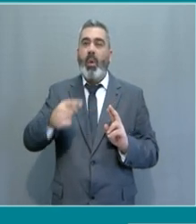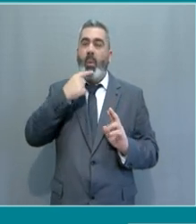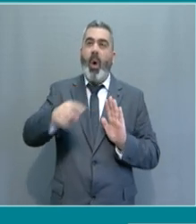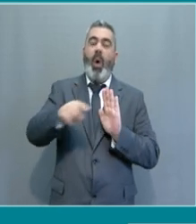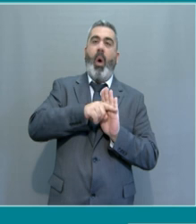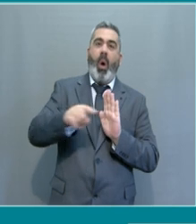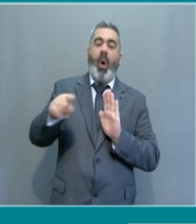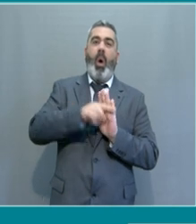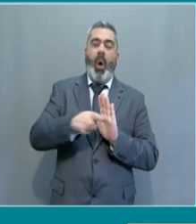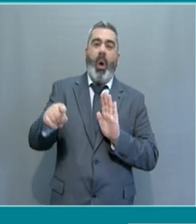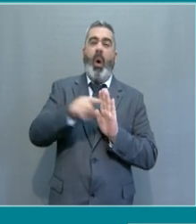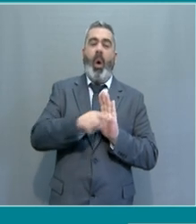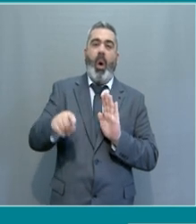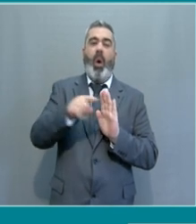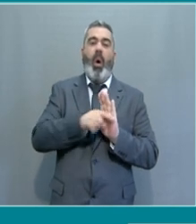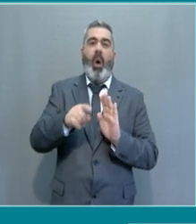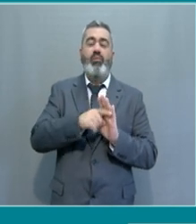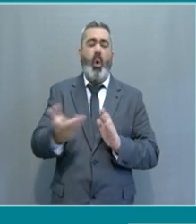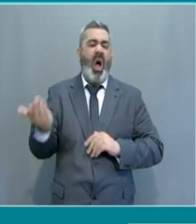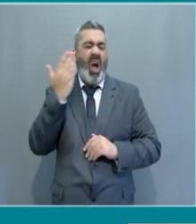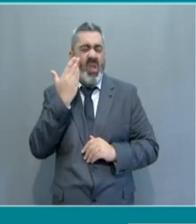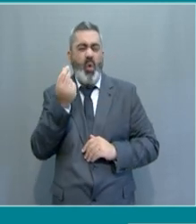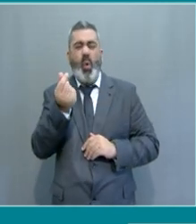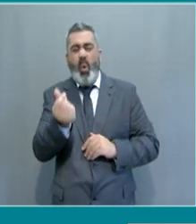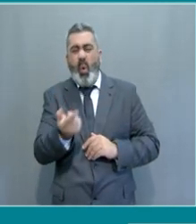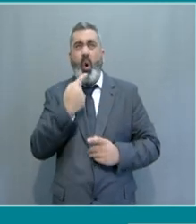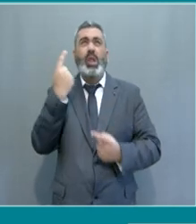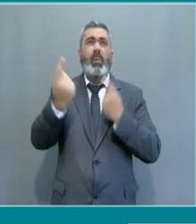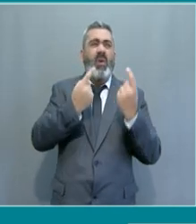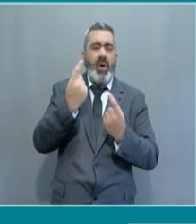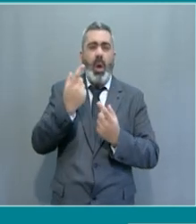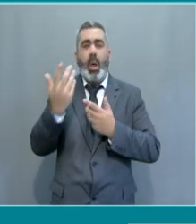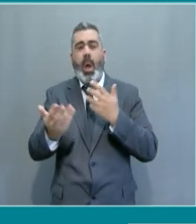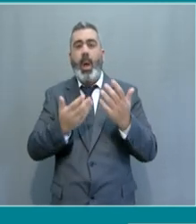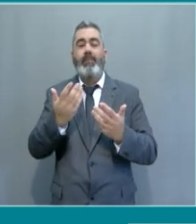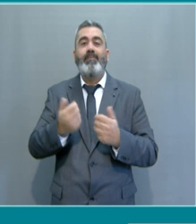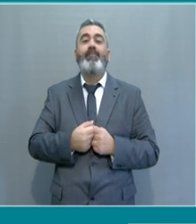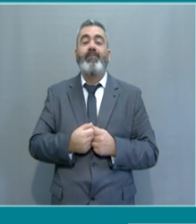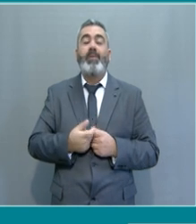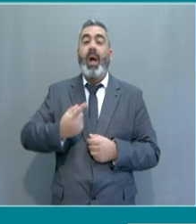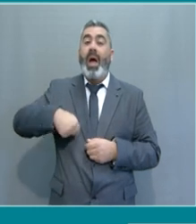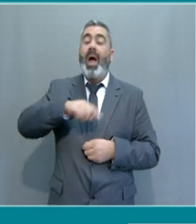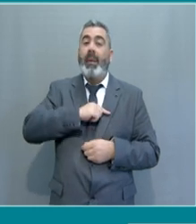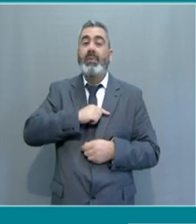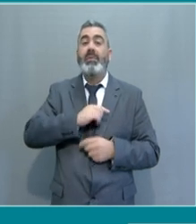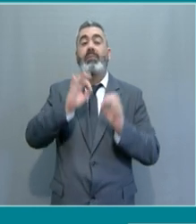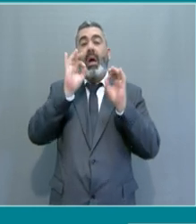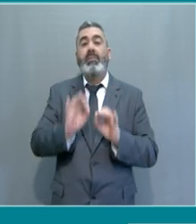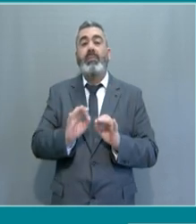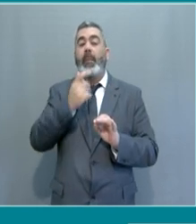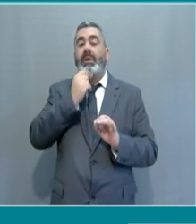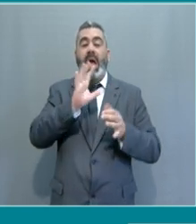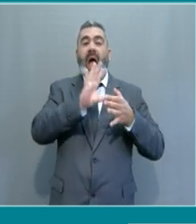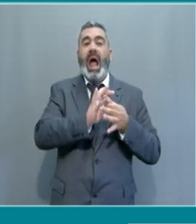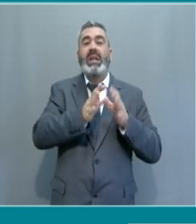πει για τέτοιες εταιρείες. Είναι ακριβή ενέργεια, είναι το κλίμα, είναι όλα αυτά τα πράγματα. Είμαστε όμως και εμείς μέρος της αλυσίδας και είμαστε μέρος